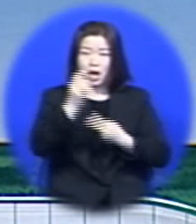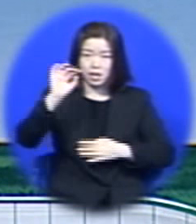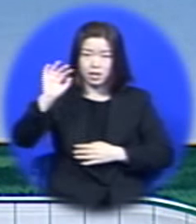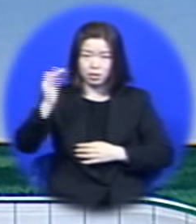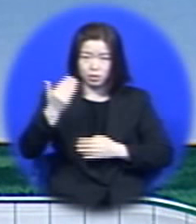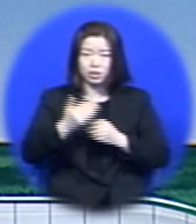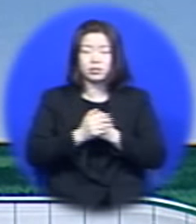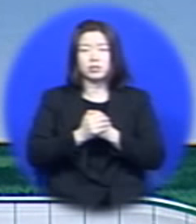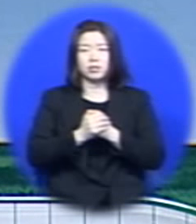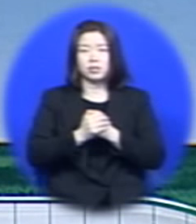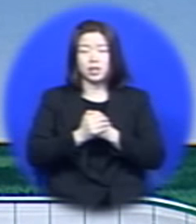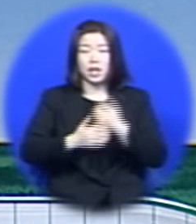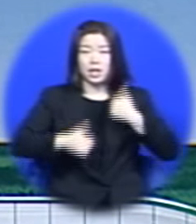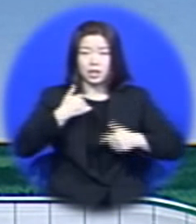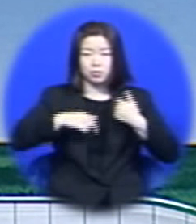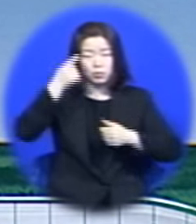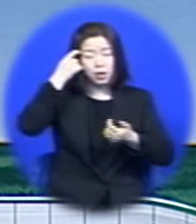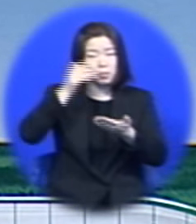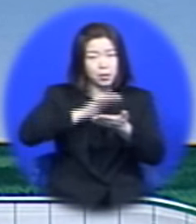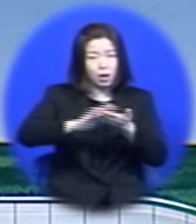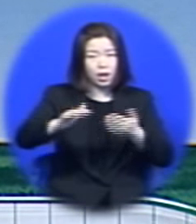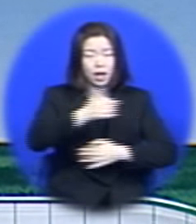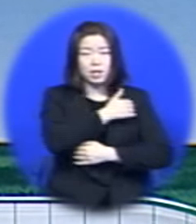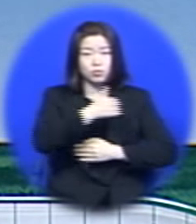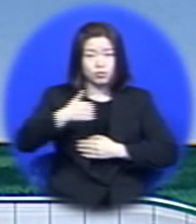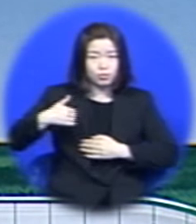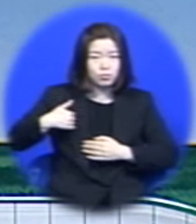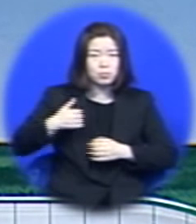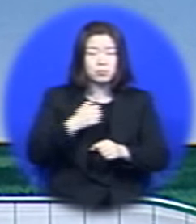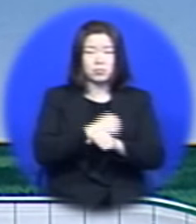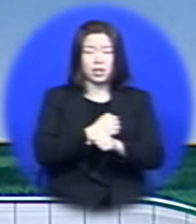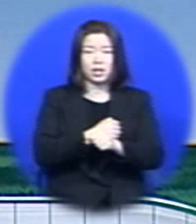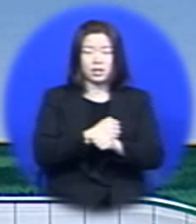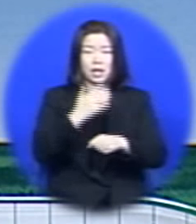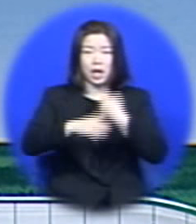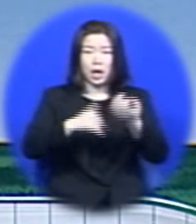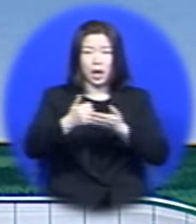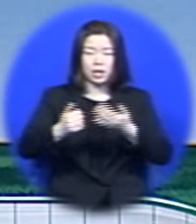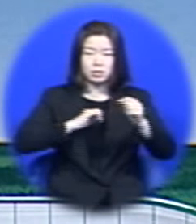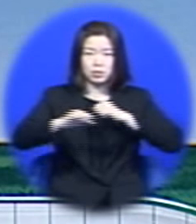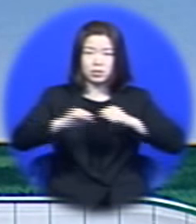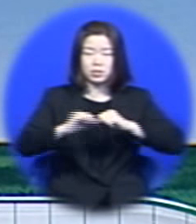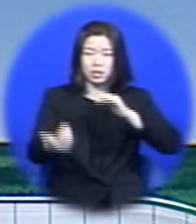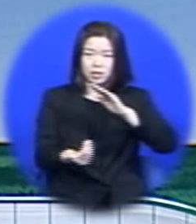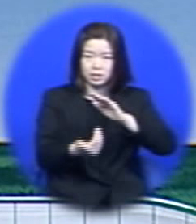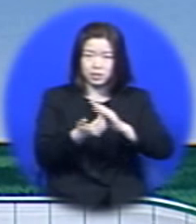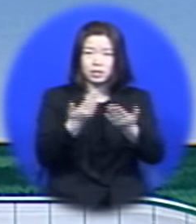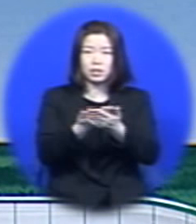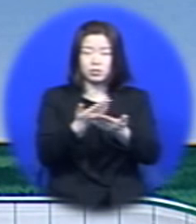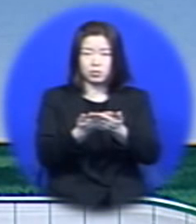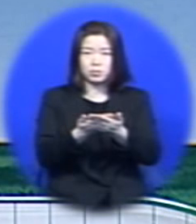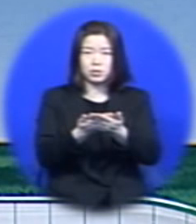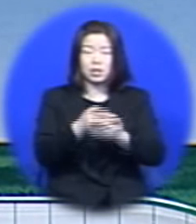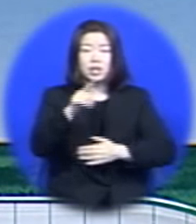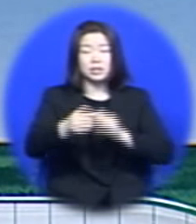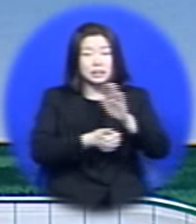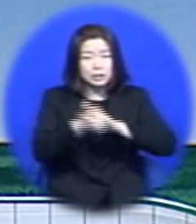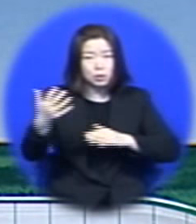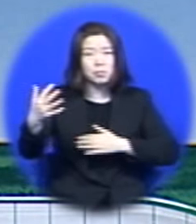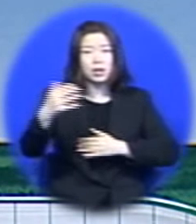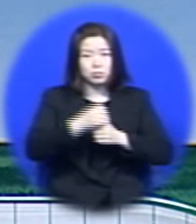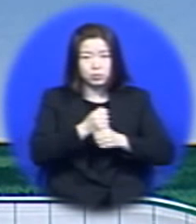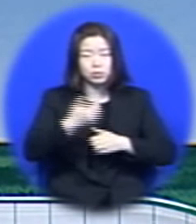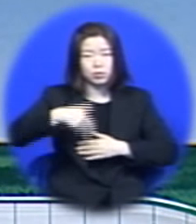되어서 기쁨과 평화가 충만한 하나님의 역사가 일어나게 해 주시옵소서. 그 소망을